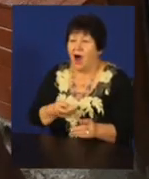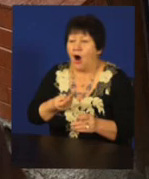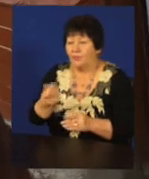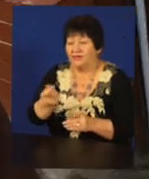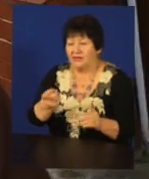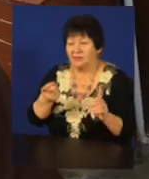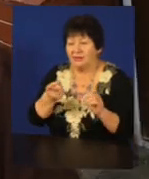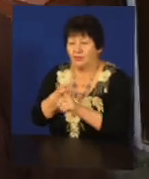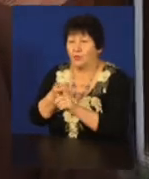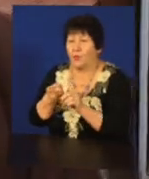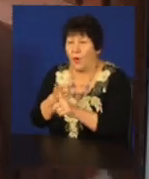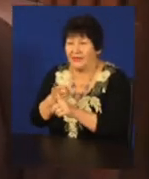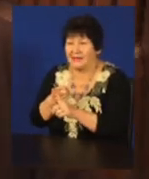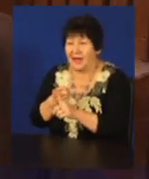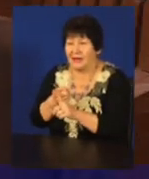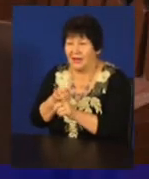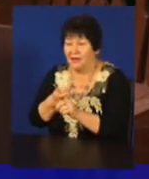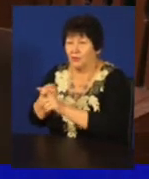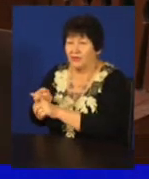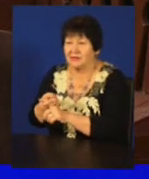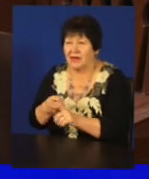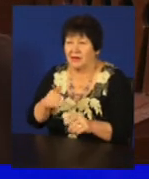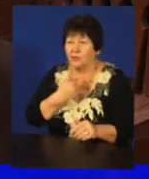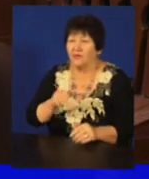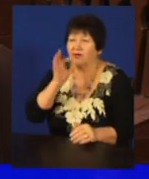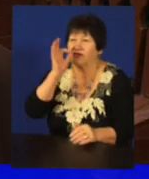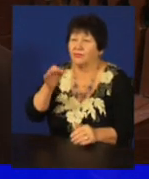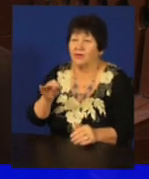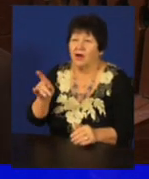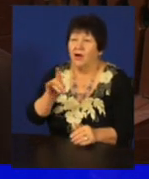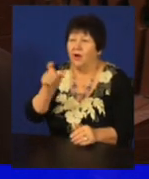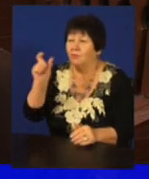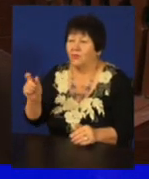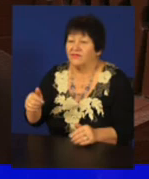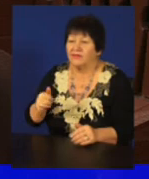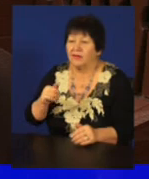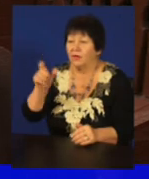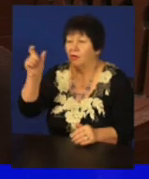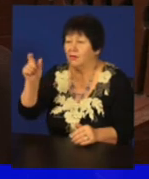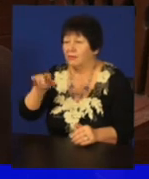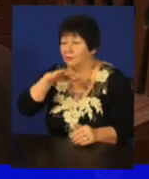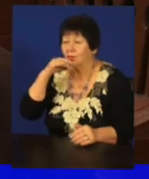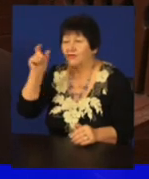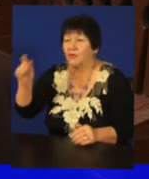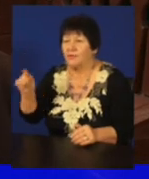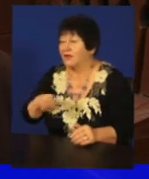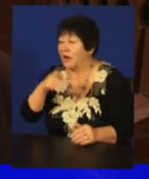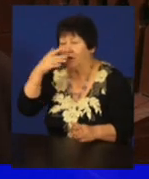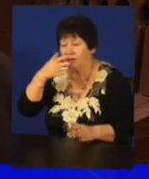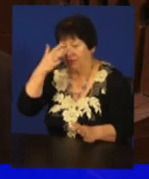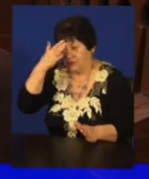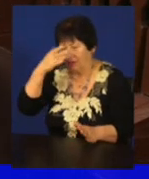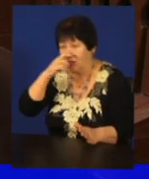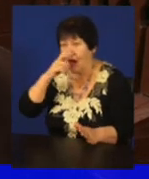cele 2070. Noi vă răspund, încă mulți oameni n-au înțeles, poate că până la capăt,